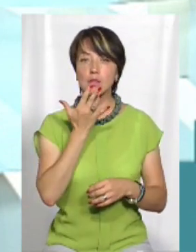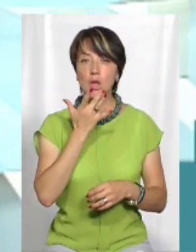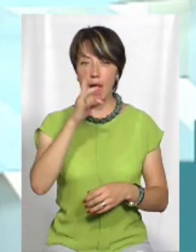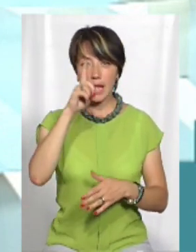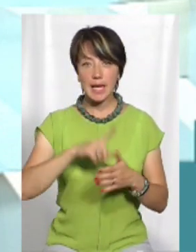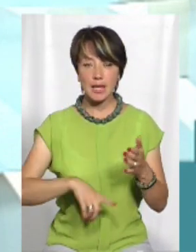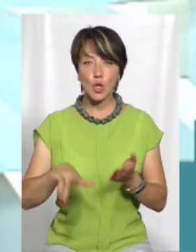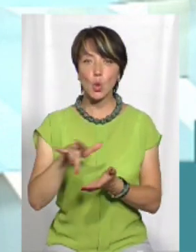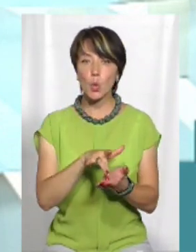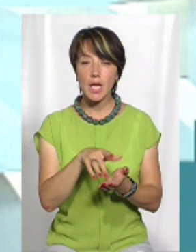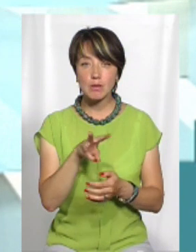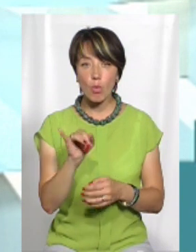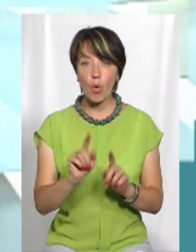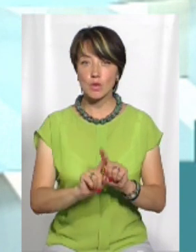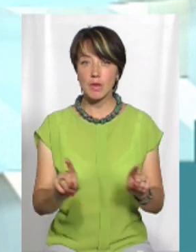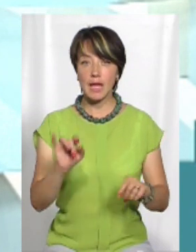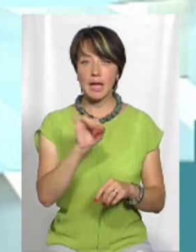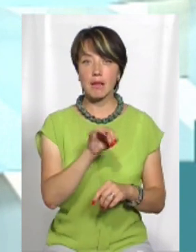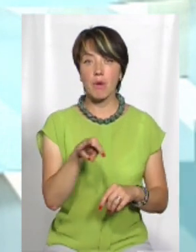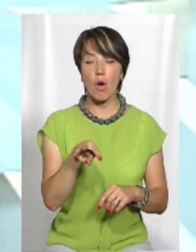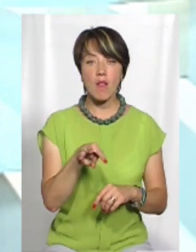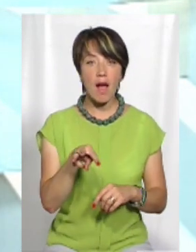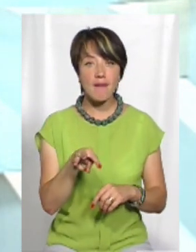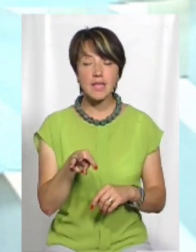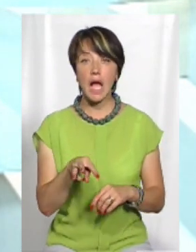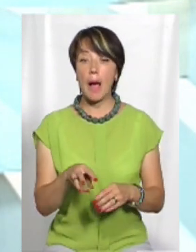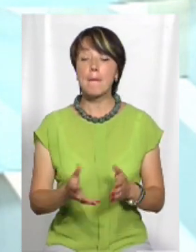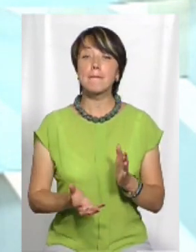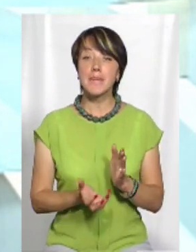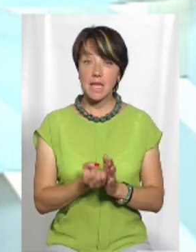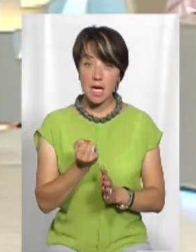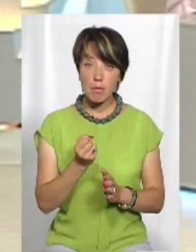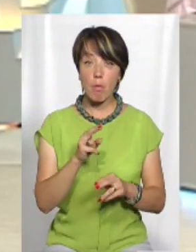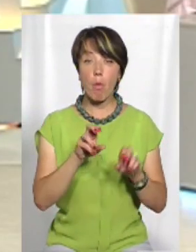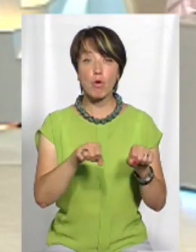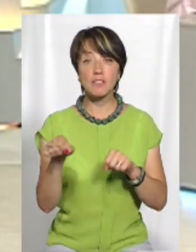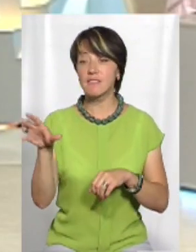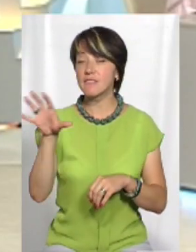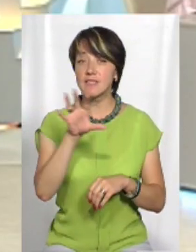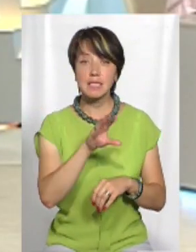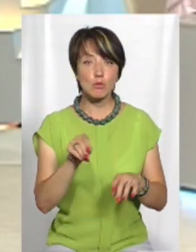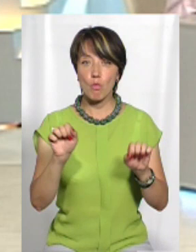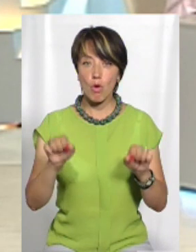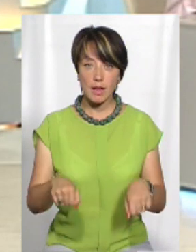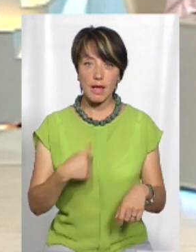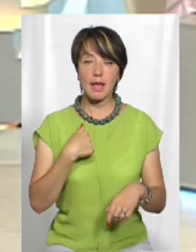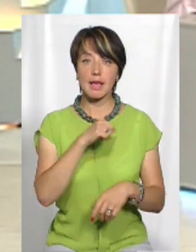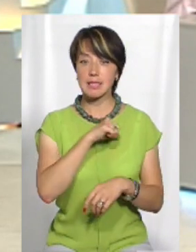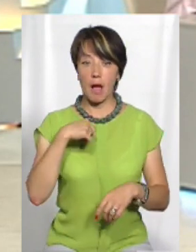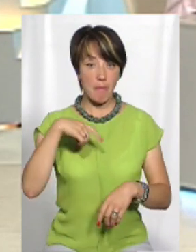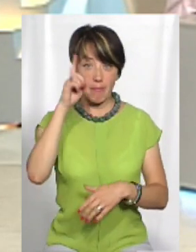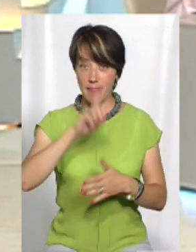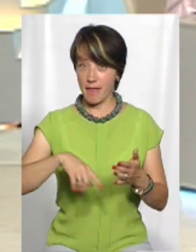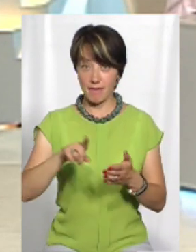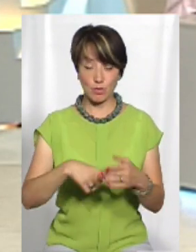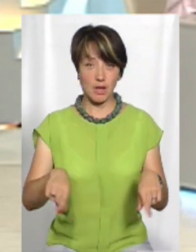національності, релігії та туризму, особливо Ірині Миколаївні, яка підтримала по можливості всім, якщо могли. І я навіть сам не